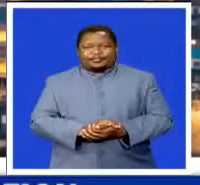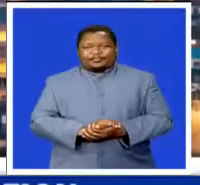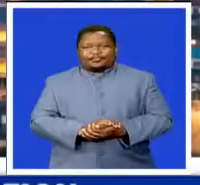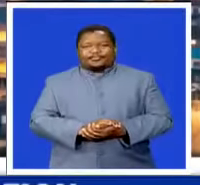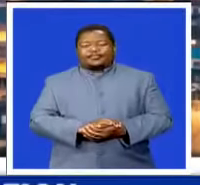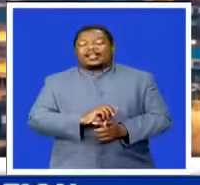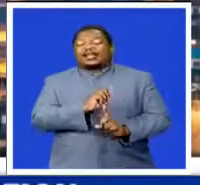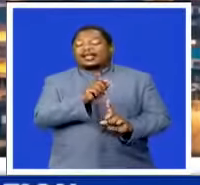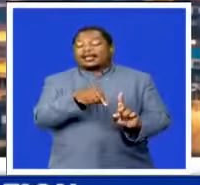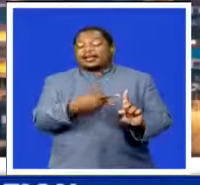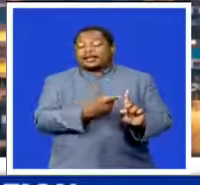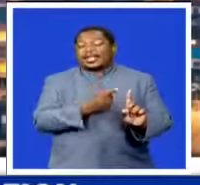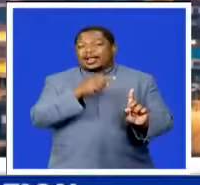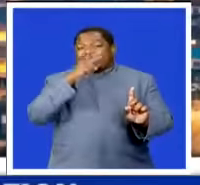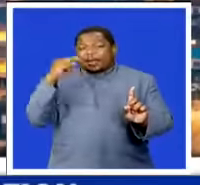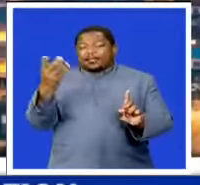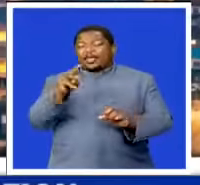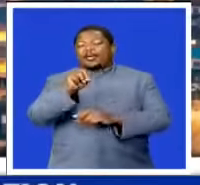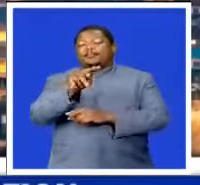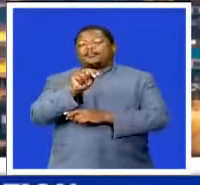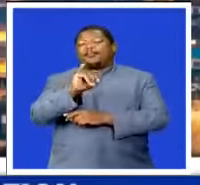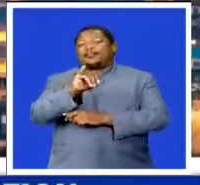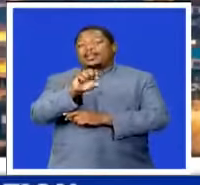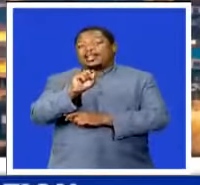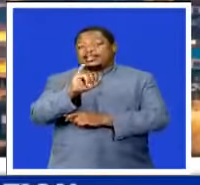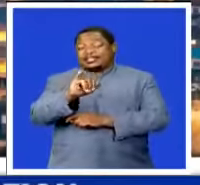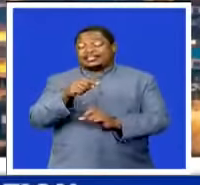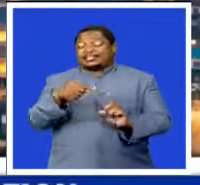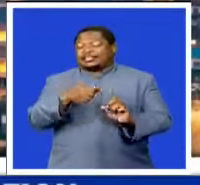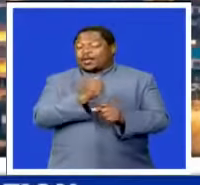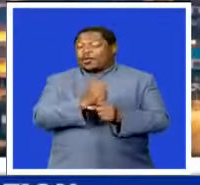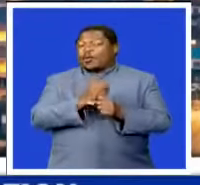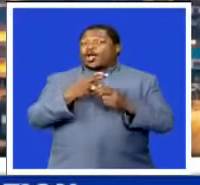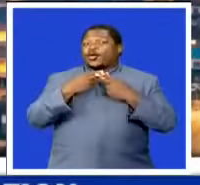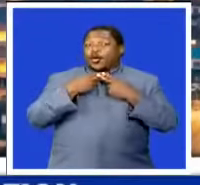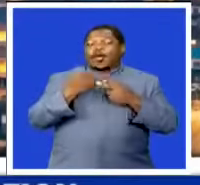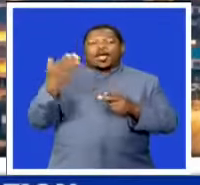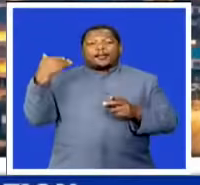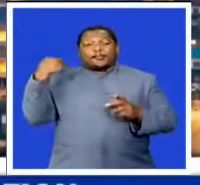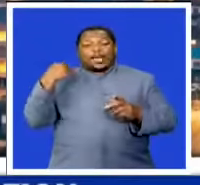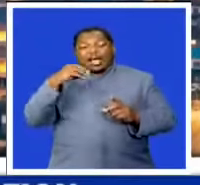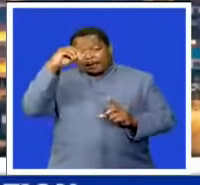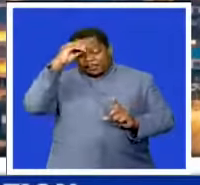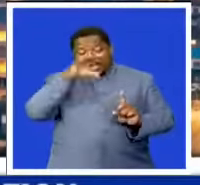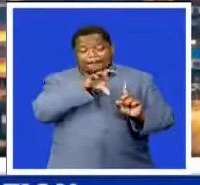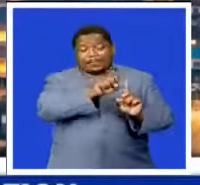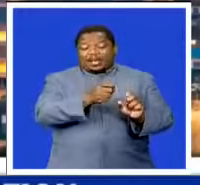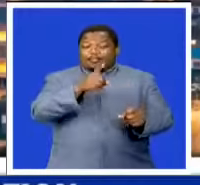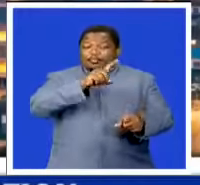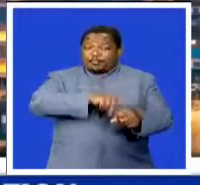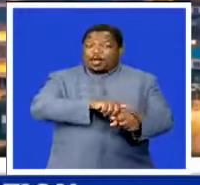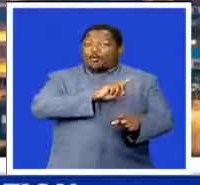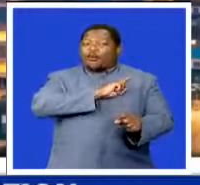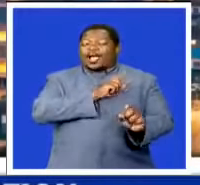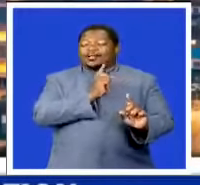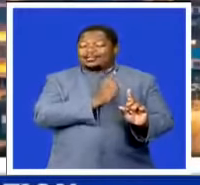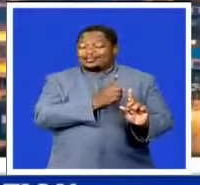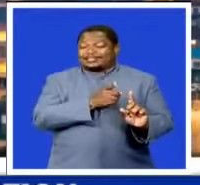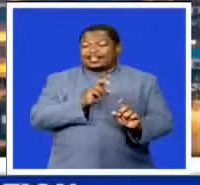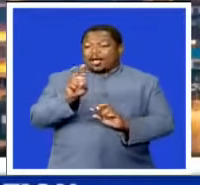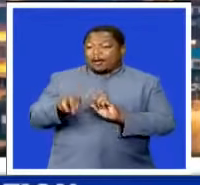sekutukwela ngephandle sasipho sifiso mnisi longumeli loboshelwe tinsolo tekweba. Sinye